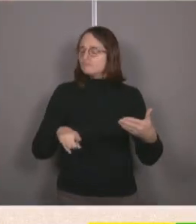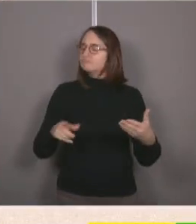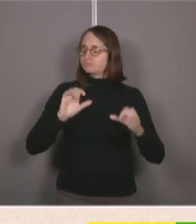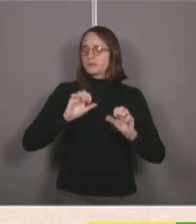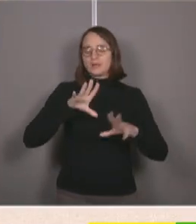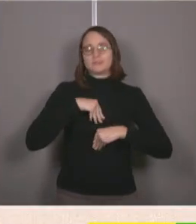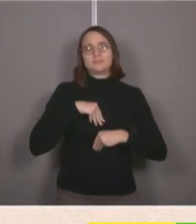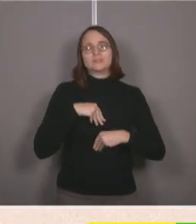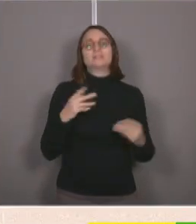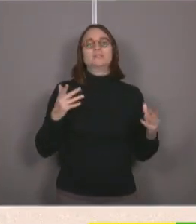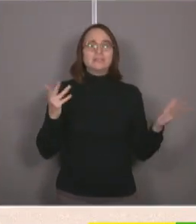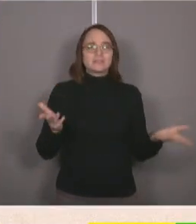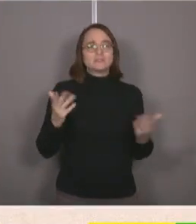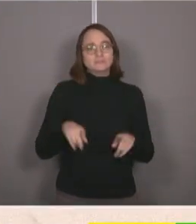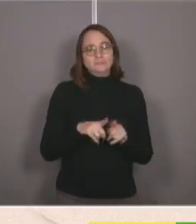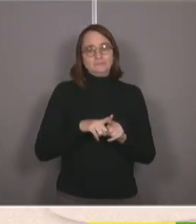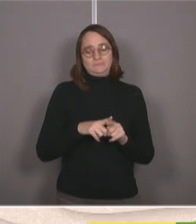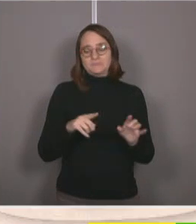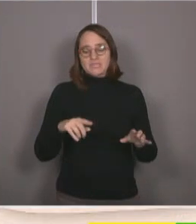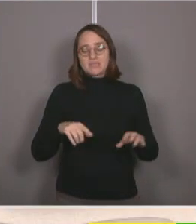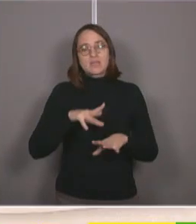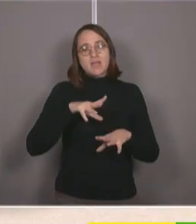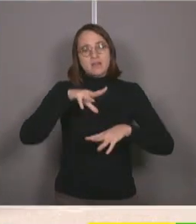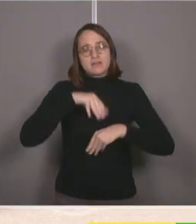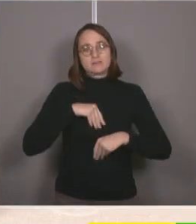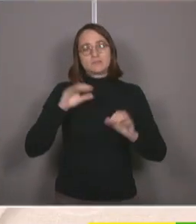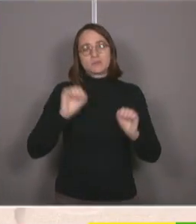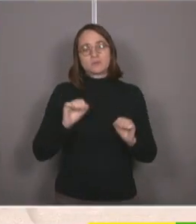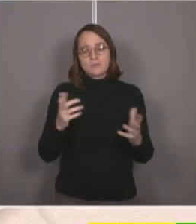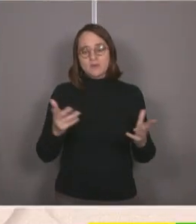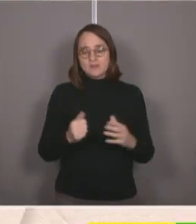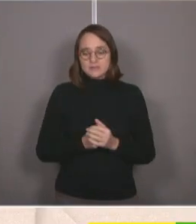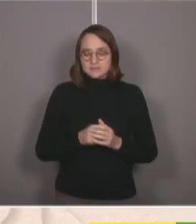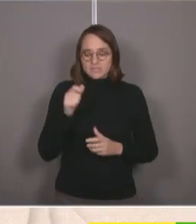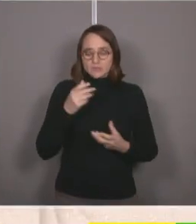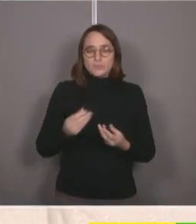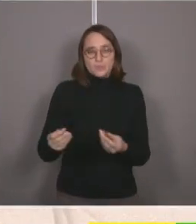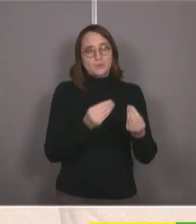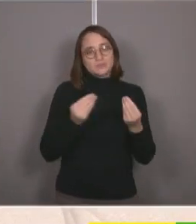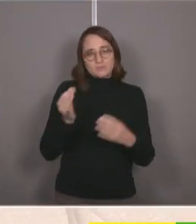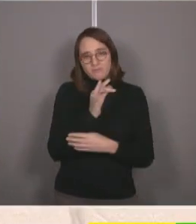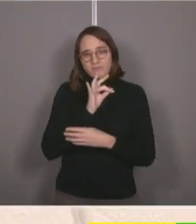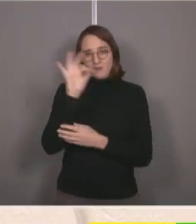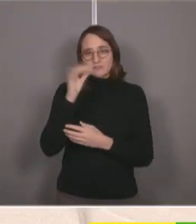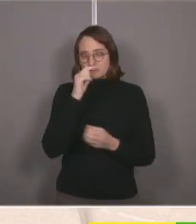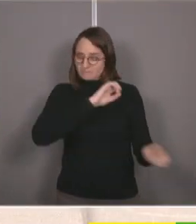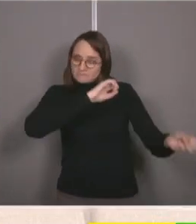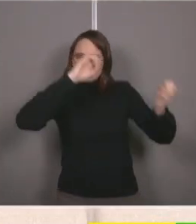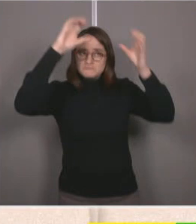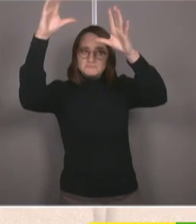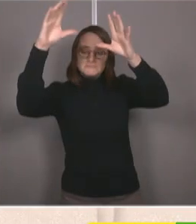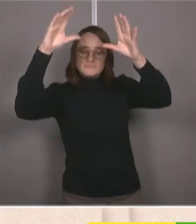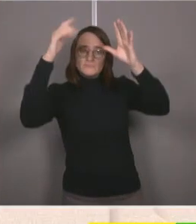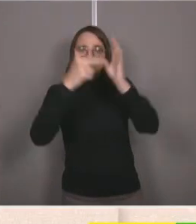également un moteur d'acceptabilité? C'est que les Français se projettent. Les Français arrivent à anticiper l'horizon